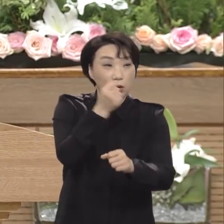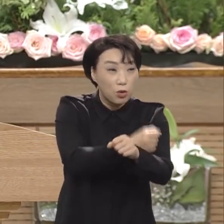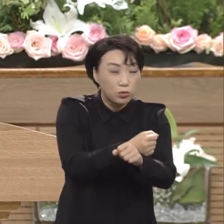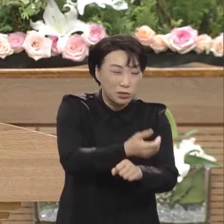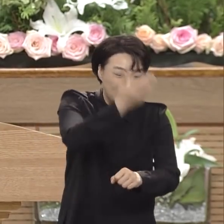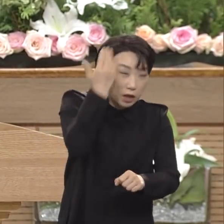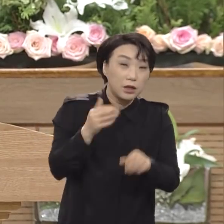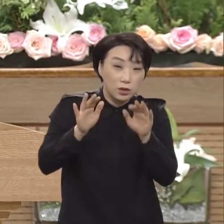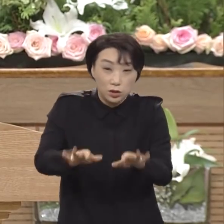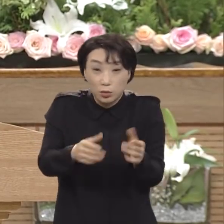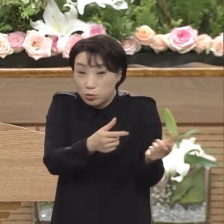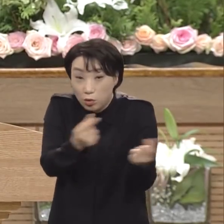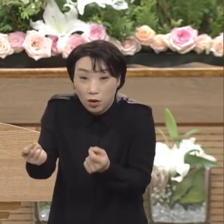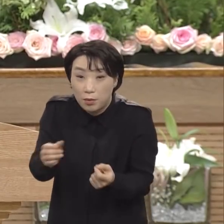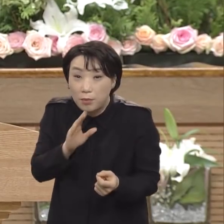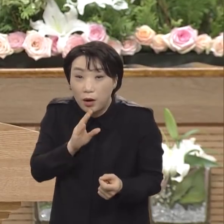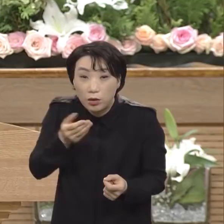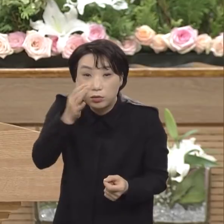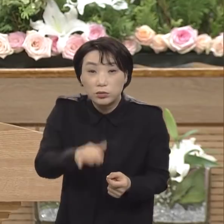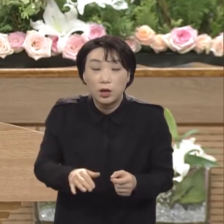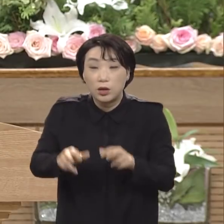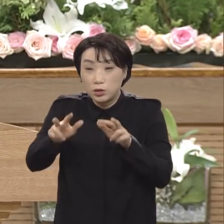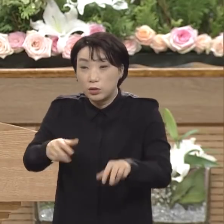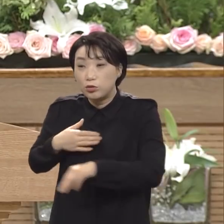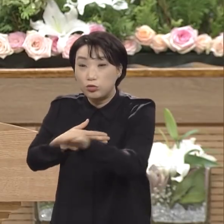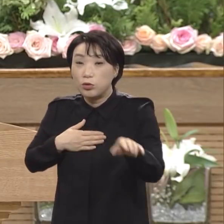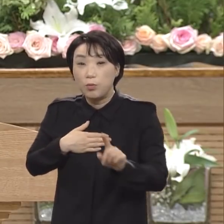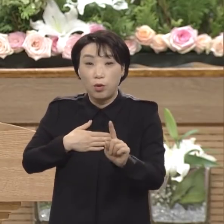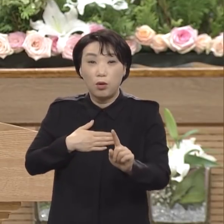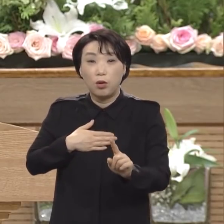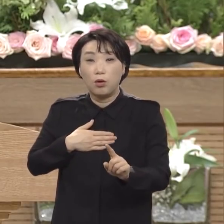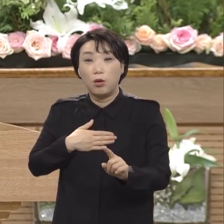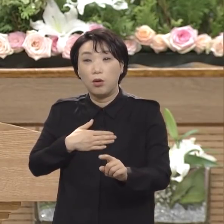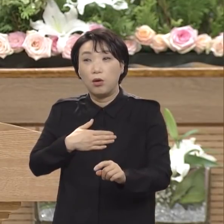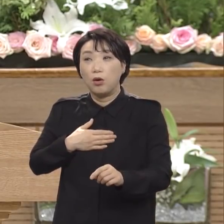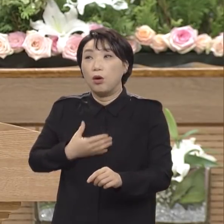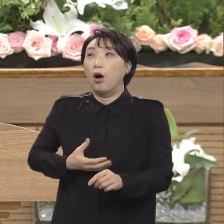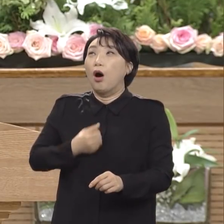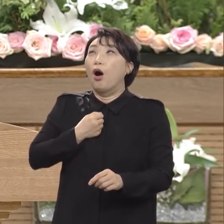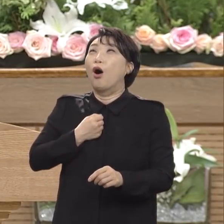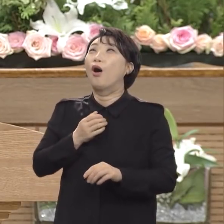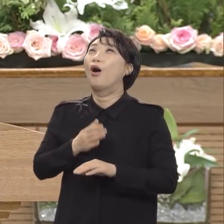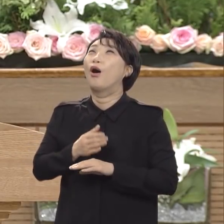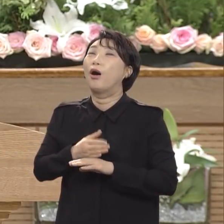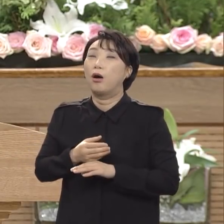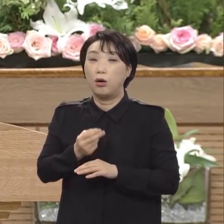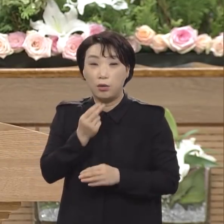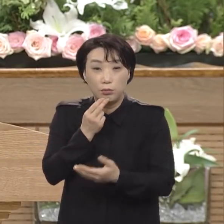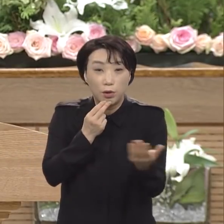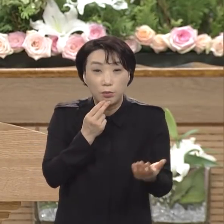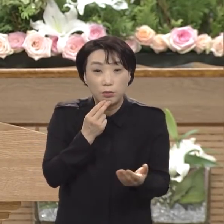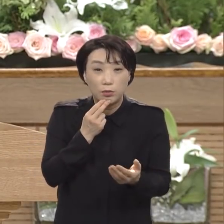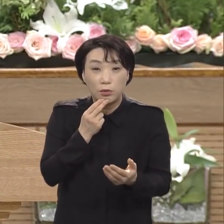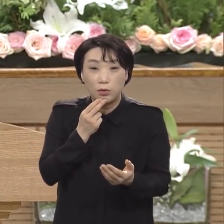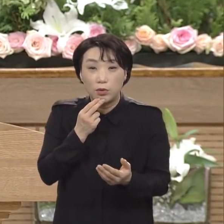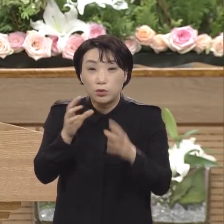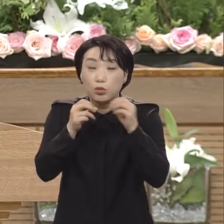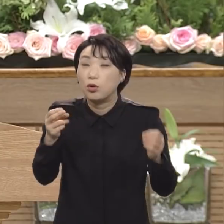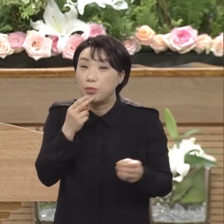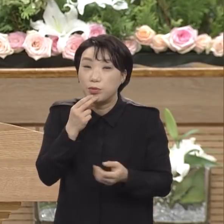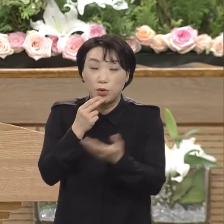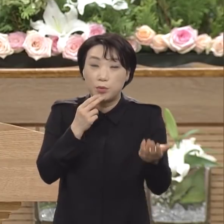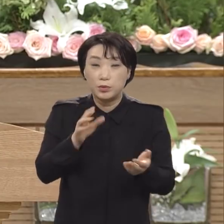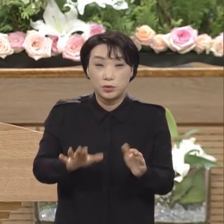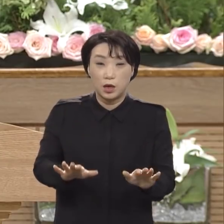공로도 과거나 지금이나 똑같은데 지금은 충격적인 감사가 없어. 이 공로에 목숨을 걸고